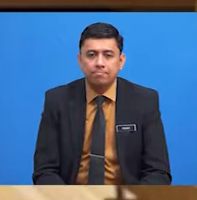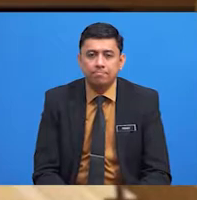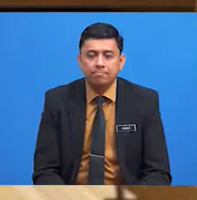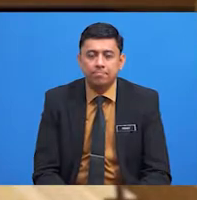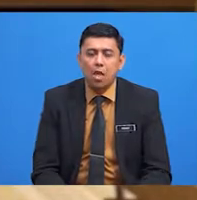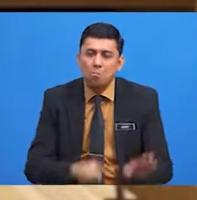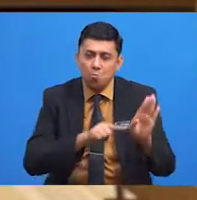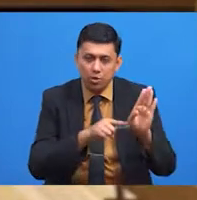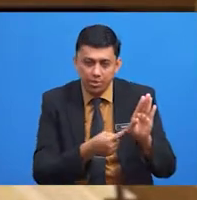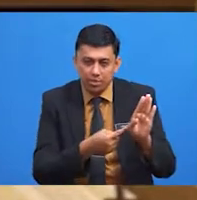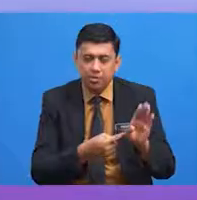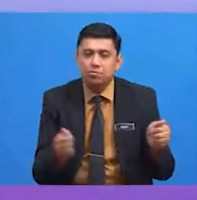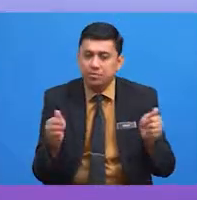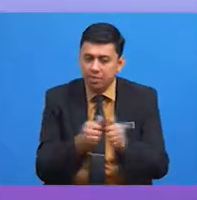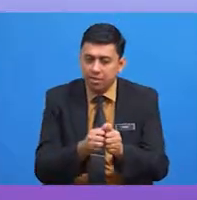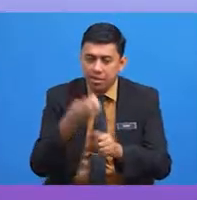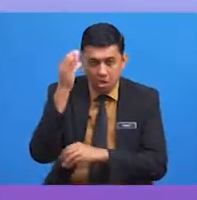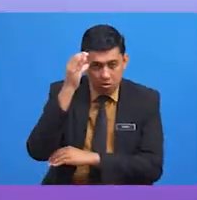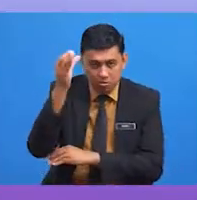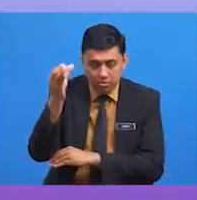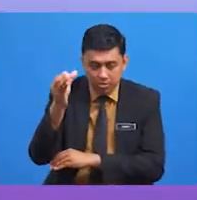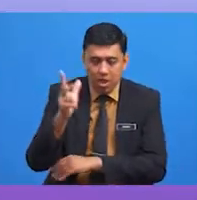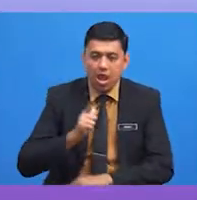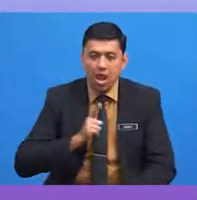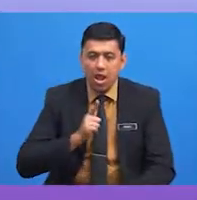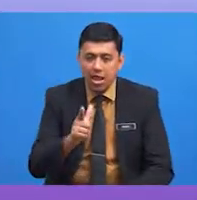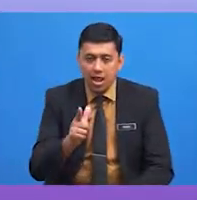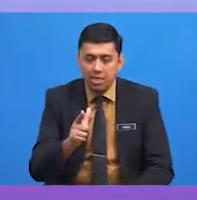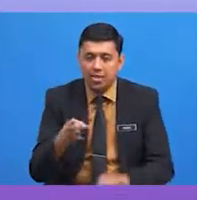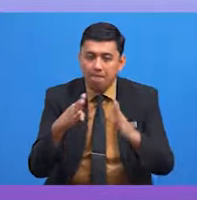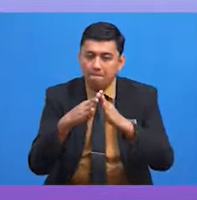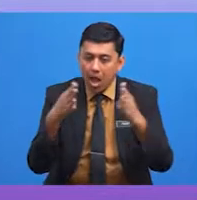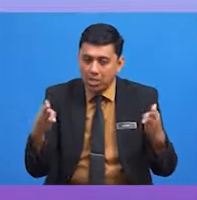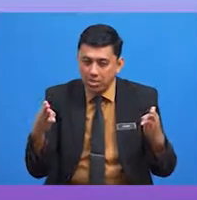Cikgu mulakan dengan konsep laras bahasa.